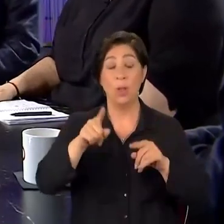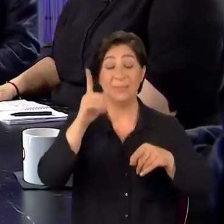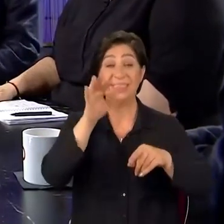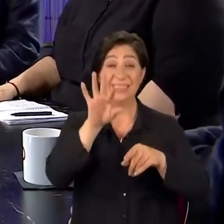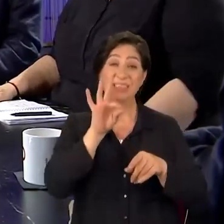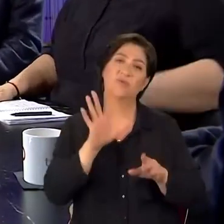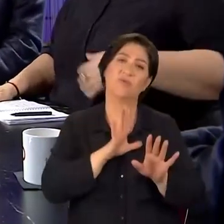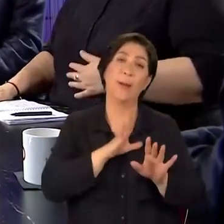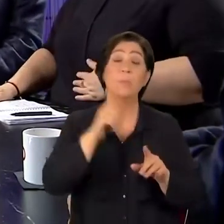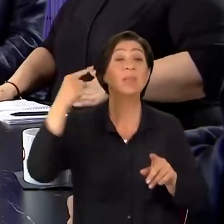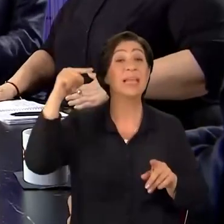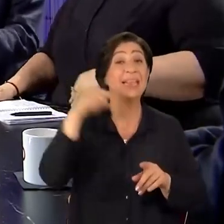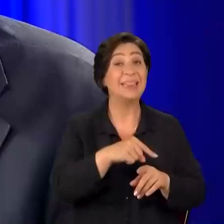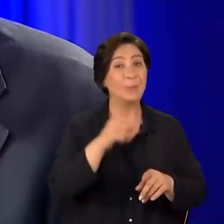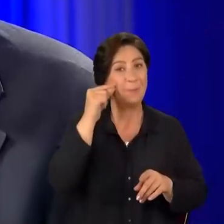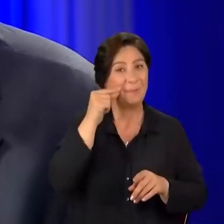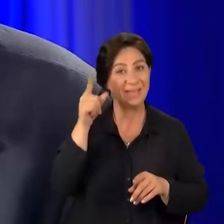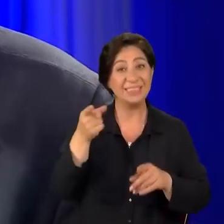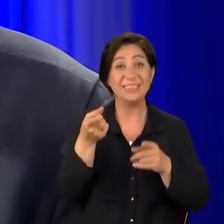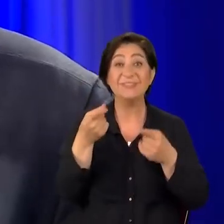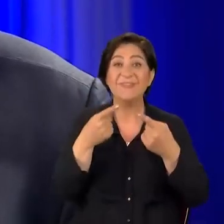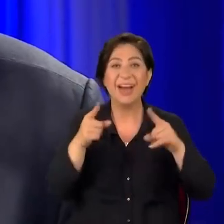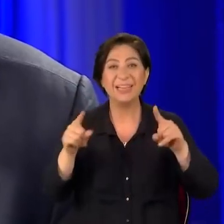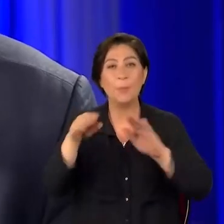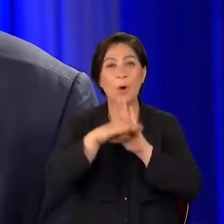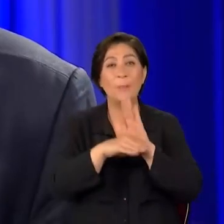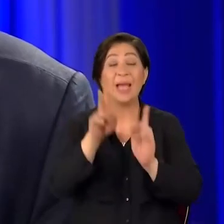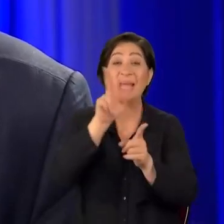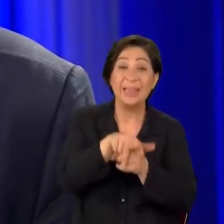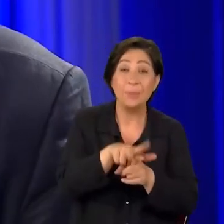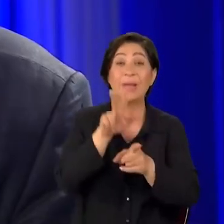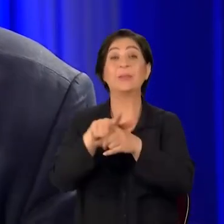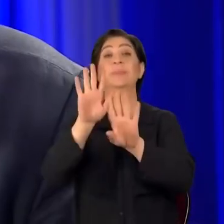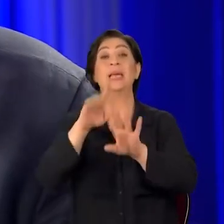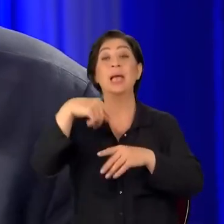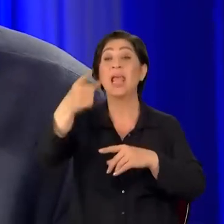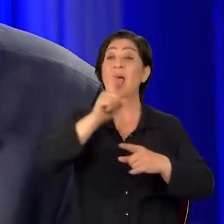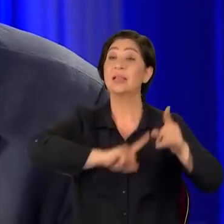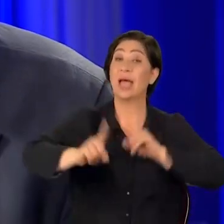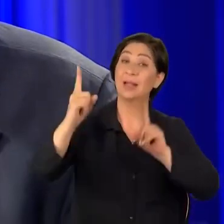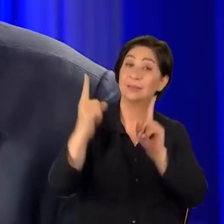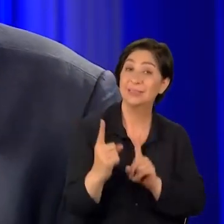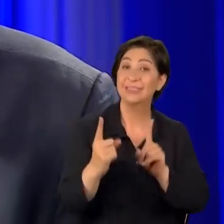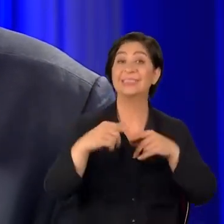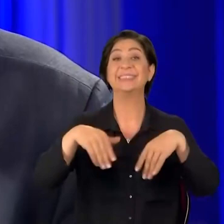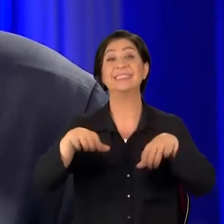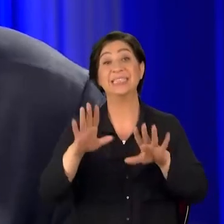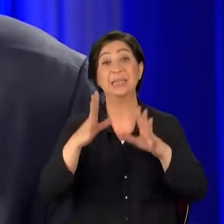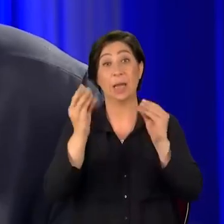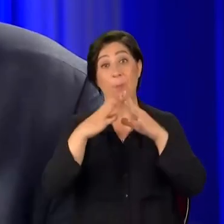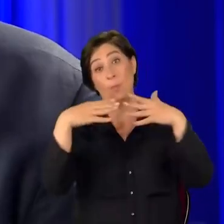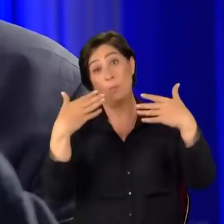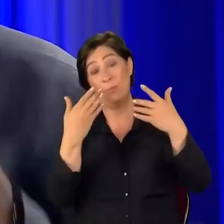bir seçim var. Hatta bu Binali Bey'in çeşitli programlara katılıp katılmaması, diğer adaylarla bir araya gelip gelmemesi de